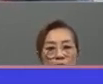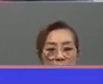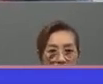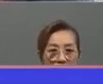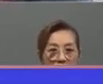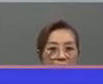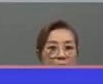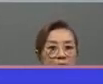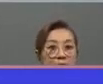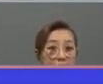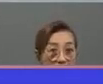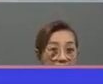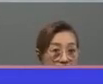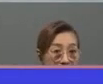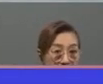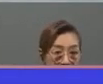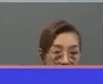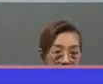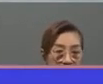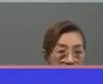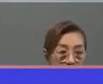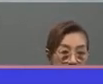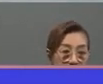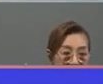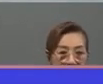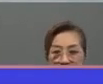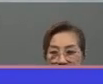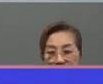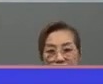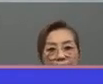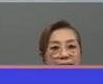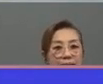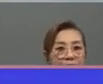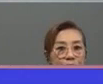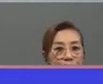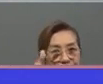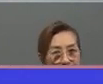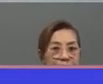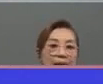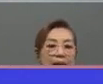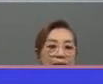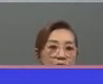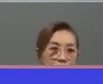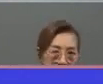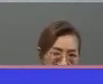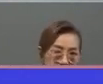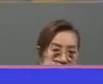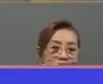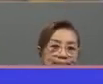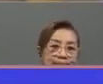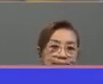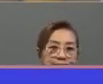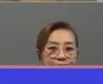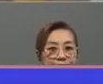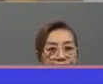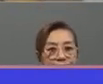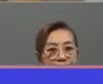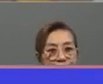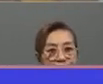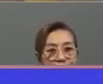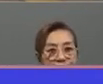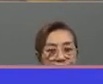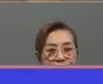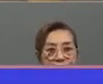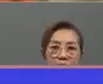ผลย้อนหลังนะรวมไปถึงมีการการประสานกับสำนักงบด้วยแล้วก็กรมบัญชีกลางเรียบร้อยแล้วก็ขอให้ข้าราชการแล้วก็ผู้ที่ได้รับเบี้ย